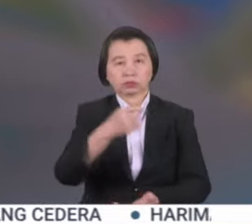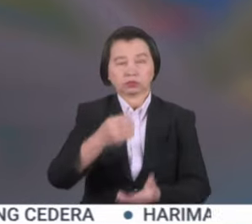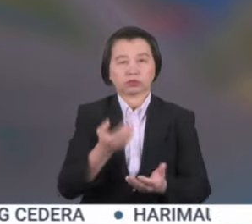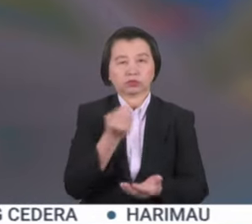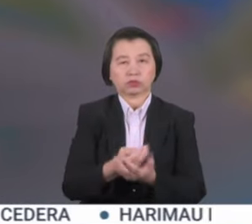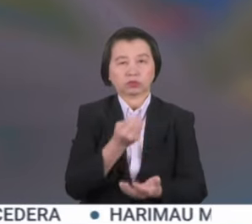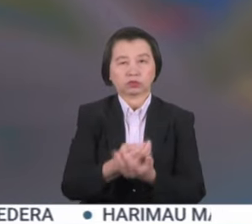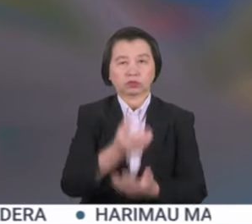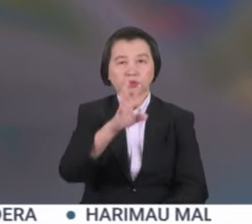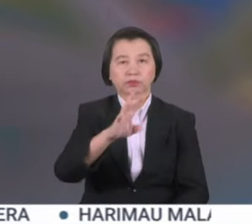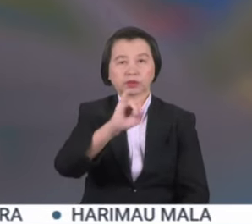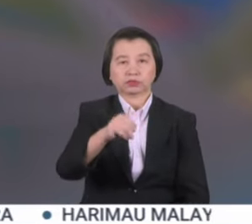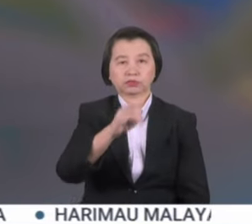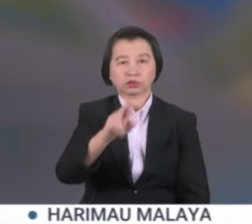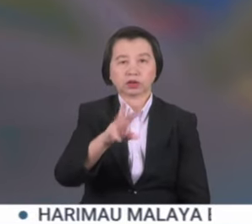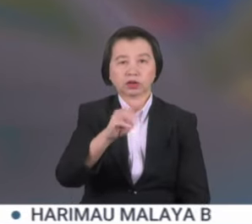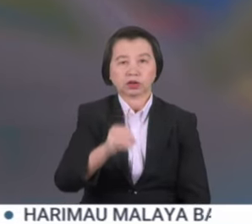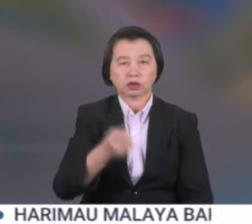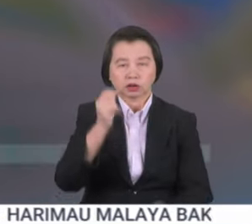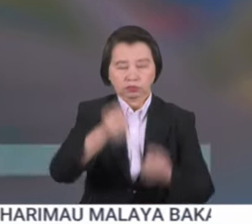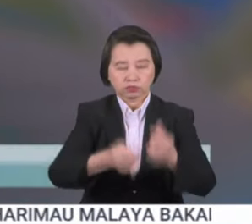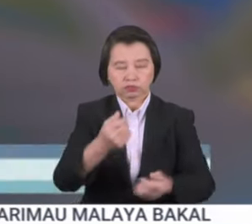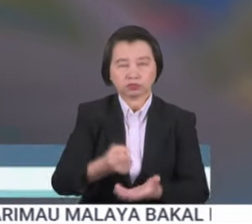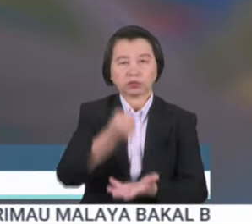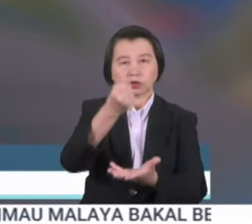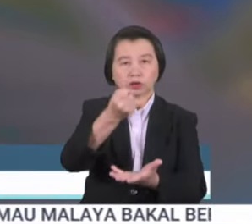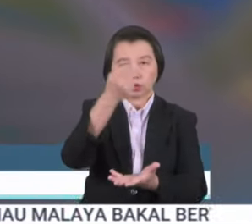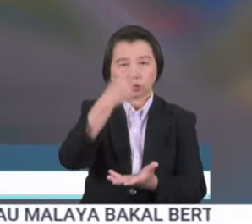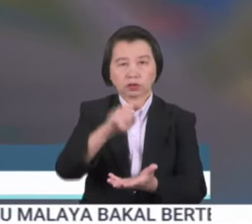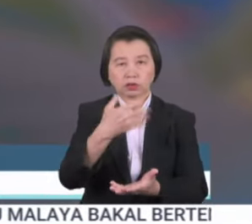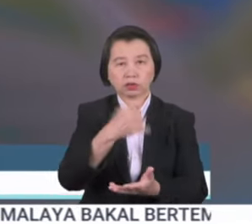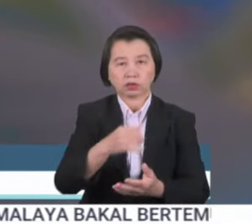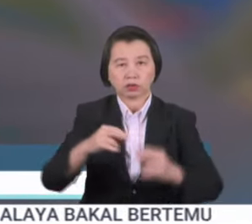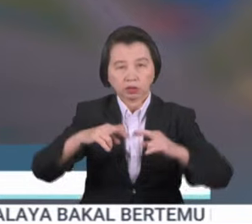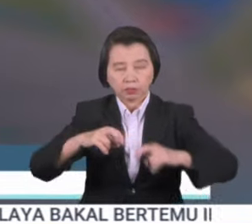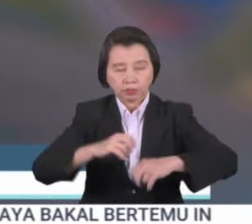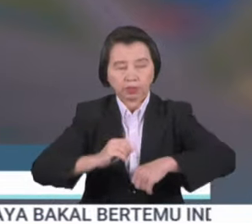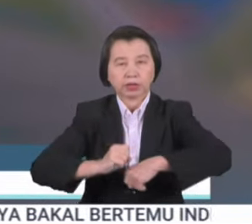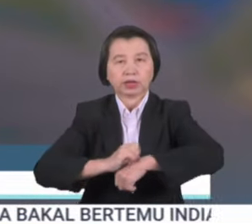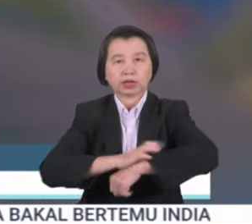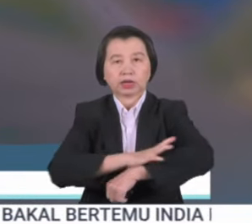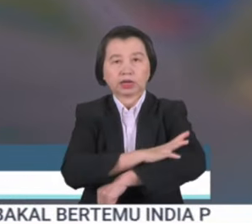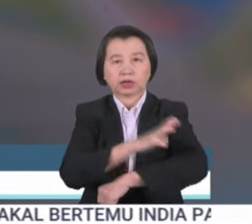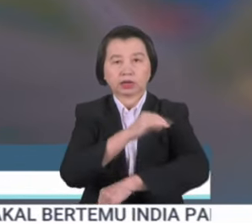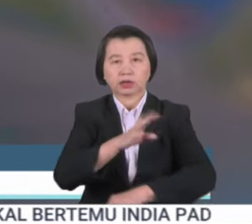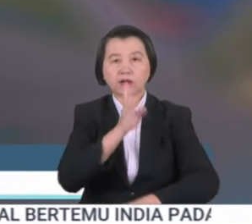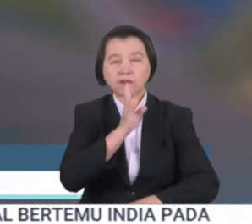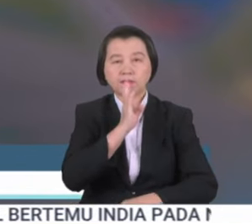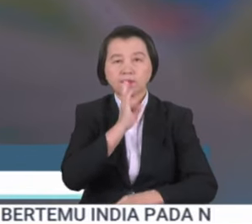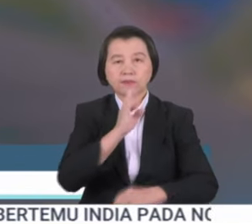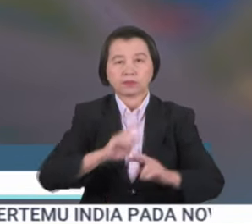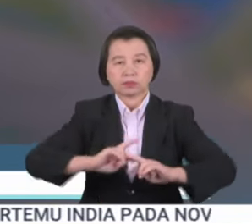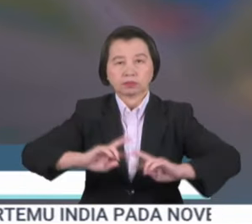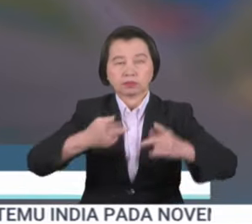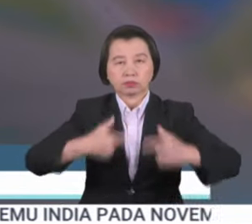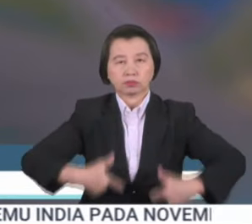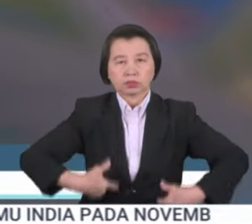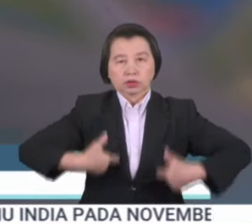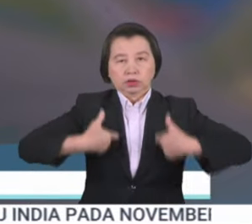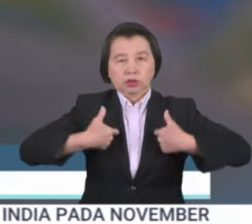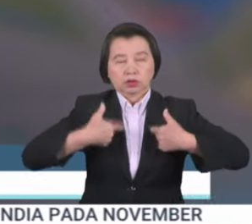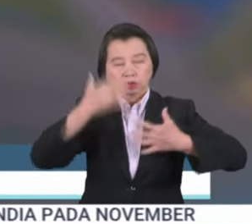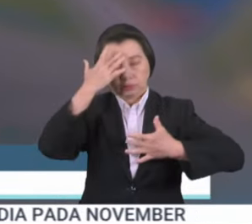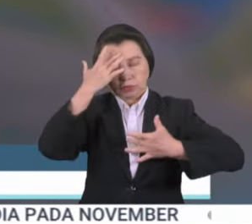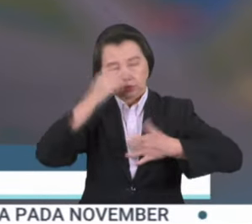sebanyak RM4 juta. Dana tersebut untuk memperkasa penyelidikan kanser dan meningkatkan kadar kelangsungan hidup